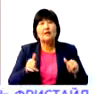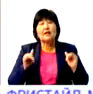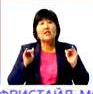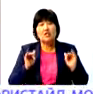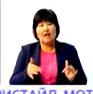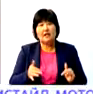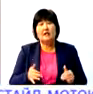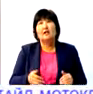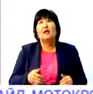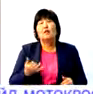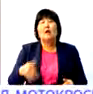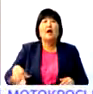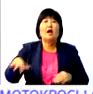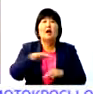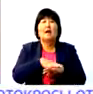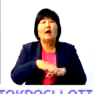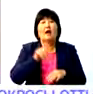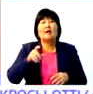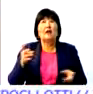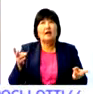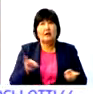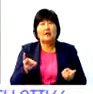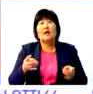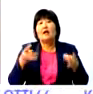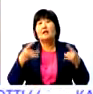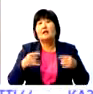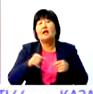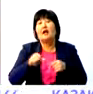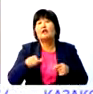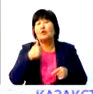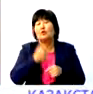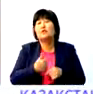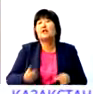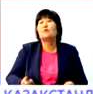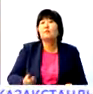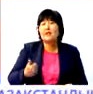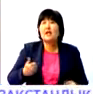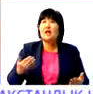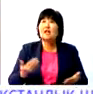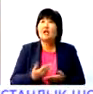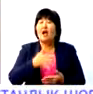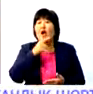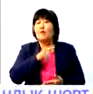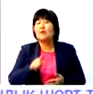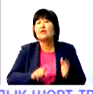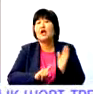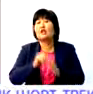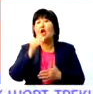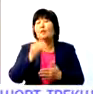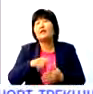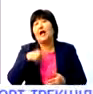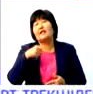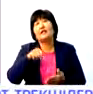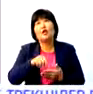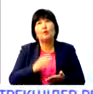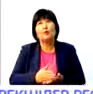шара бір елге халыққа керек. Телеарна өзінің ел алдындағы бір есебін бергендей жаңа маусымға кірердей бағдарламасын айтатындай болып